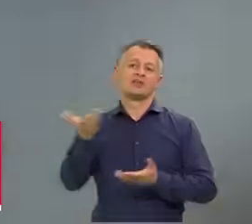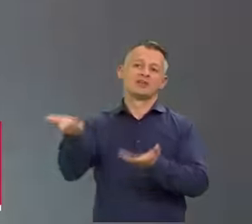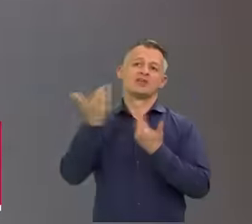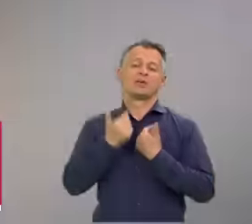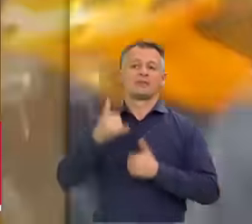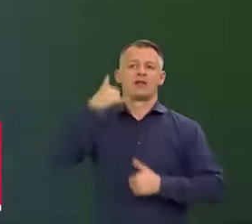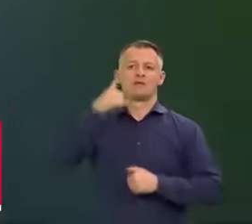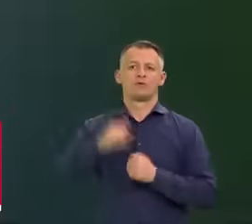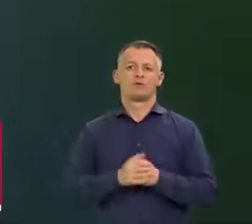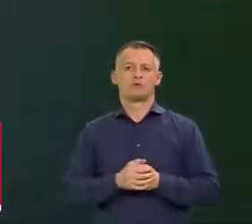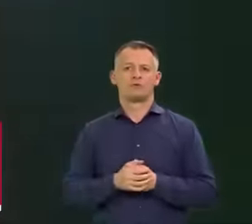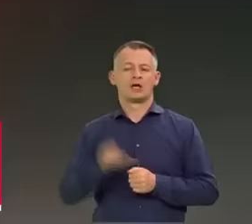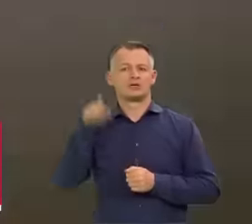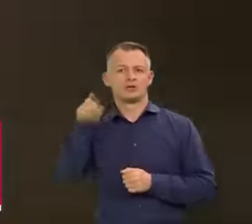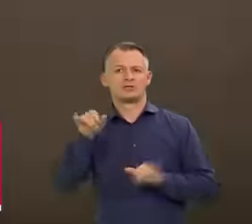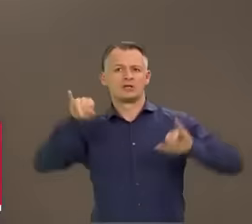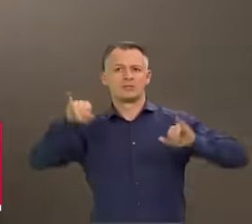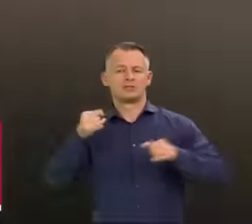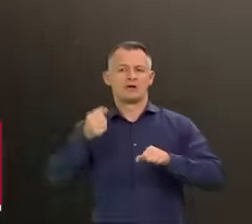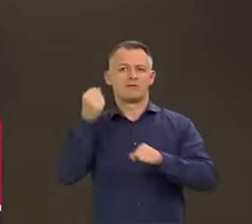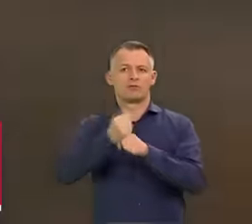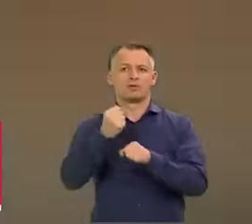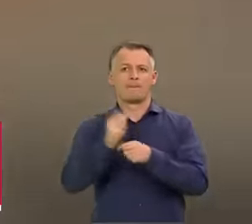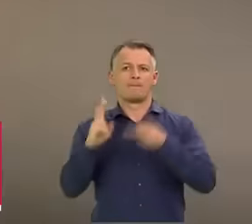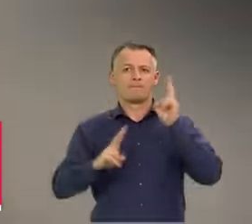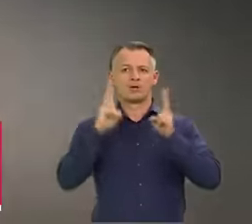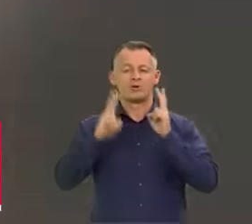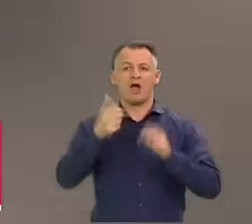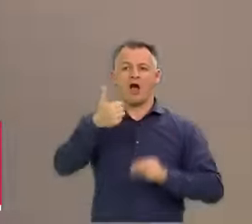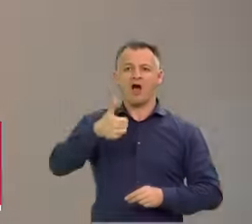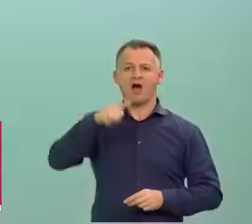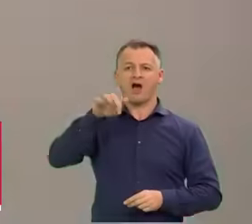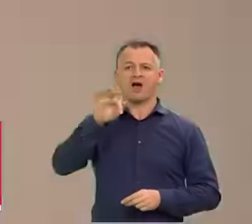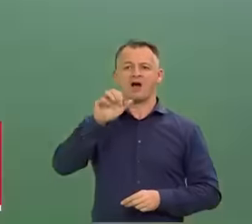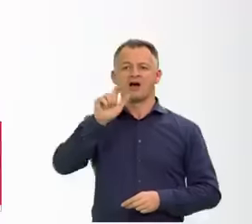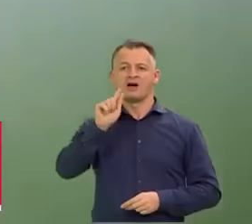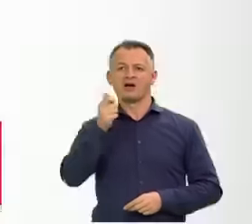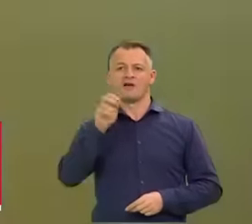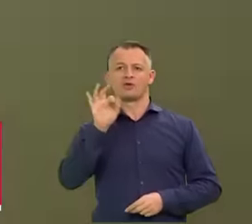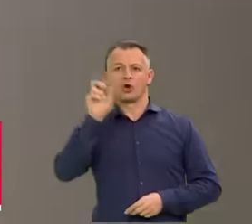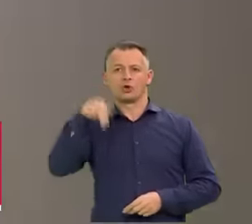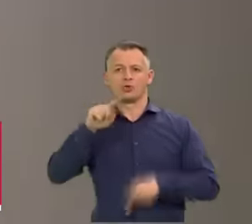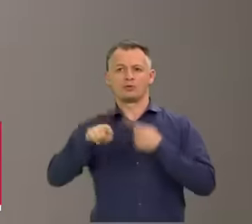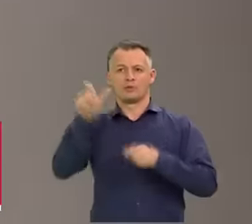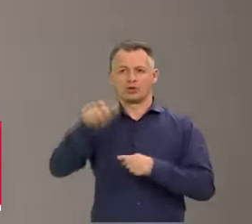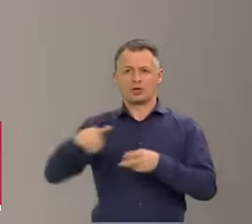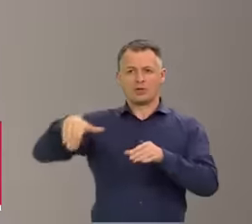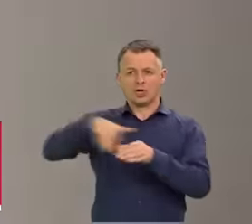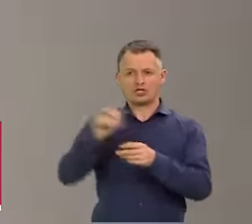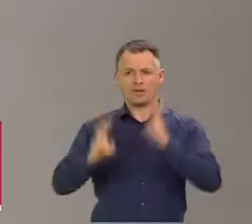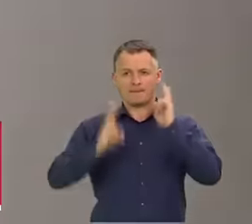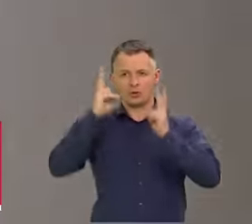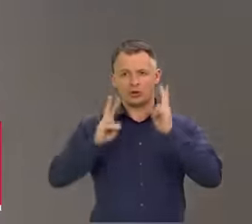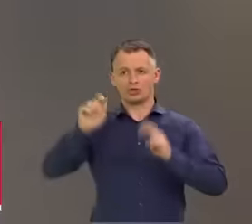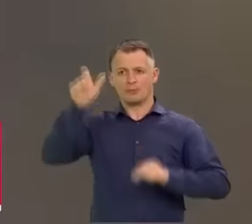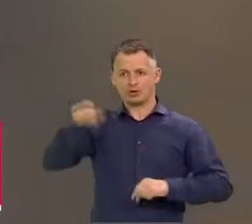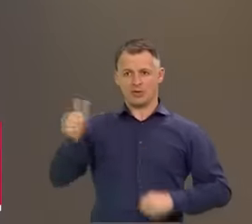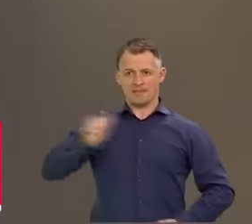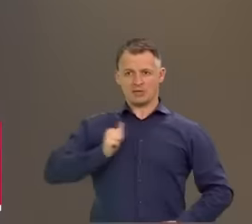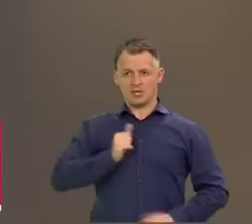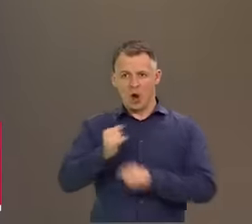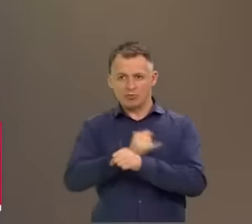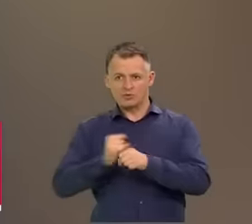telefonul! Aceste scene s-au petrecut în pădurea Agafton, după ce un pădurar de la Regia Națională a Pădurilor și un paznic au observat cum